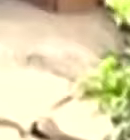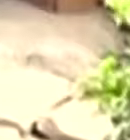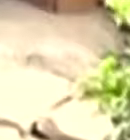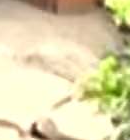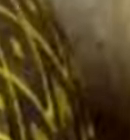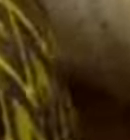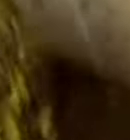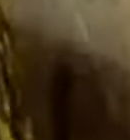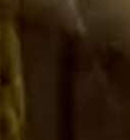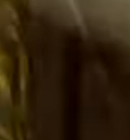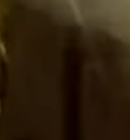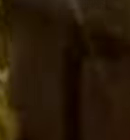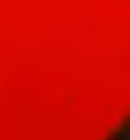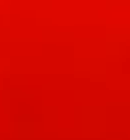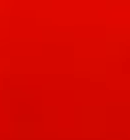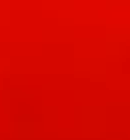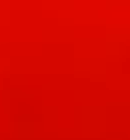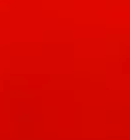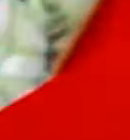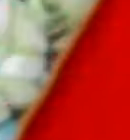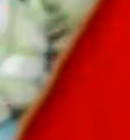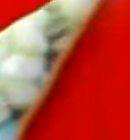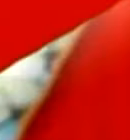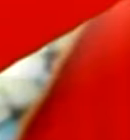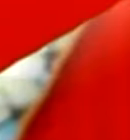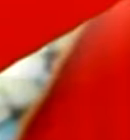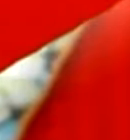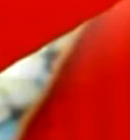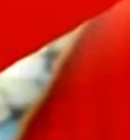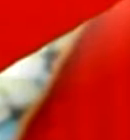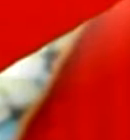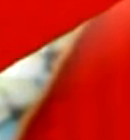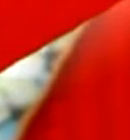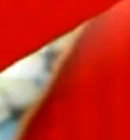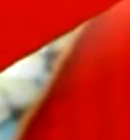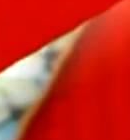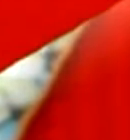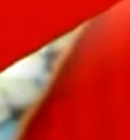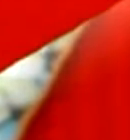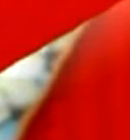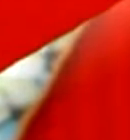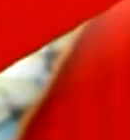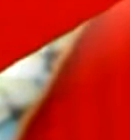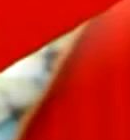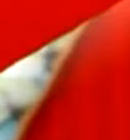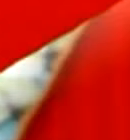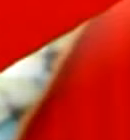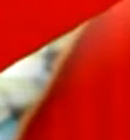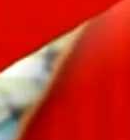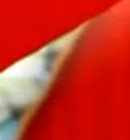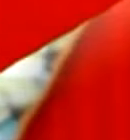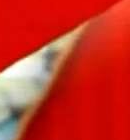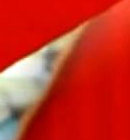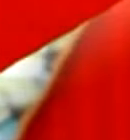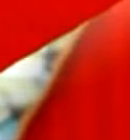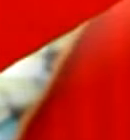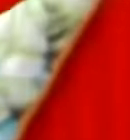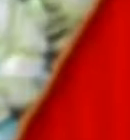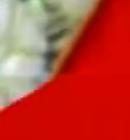ya KBC ushapata tarehe. Vitimbi kila Jumatatu jioni saa